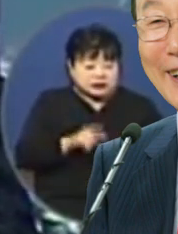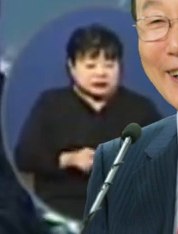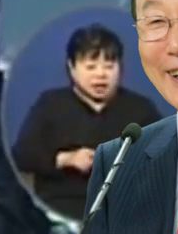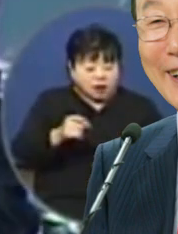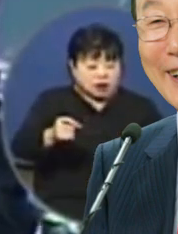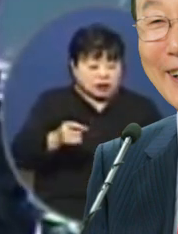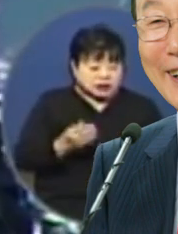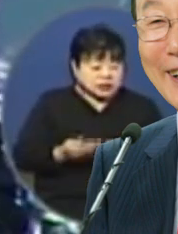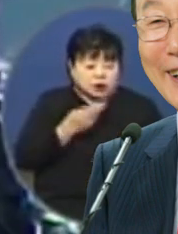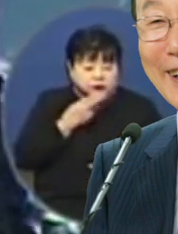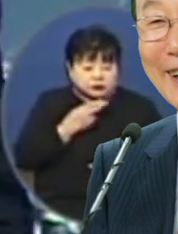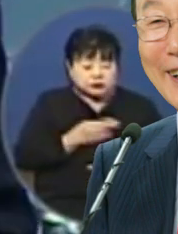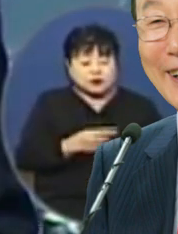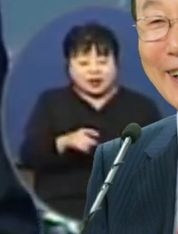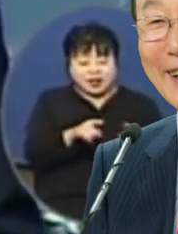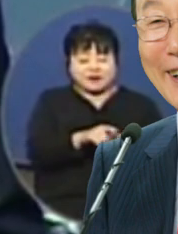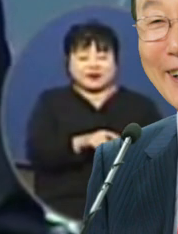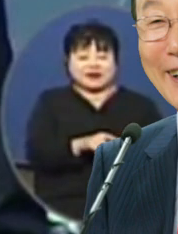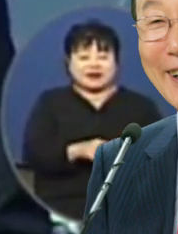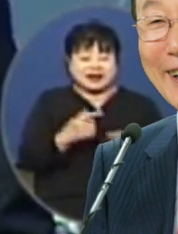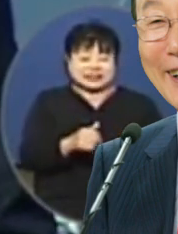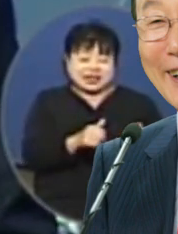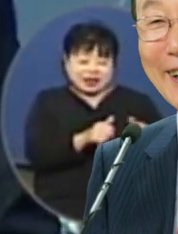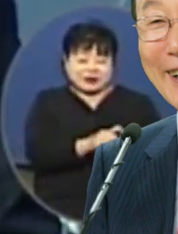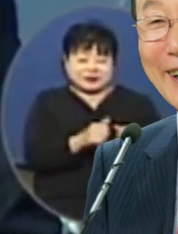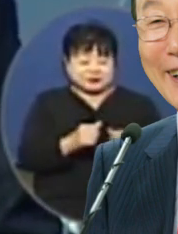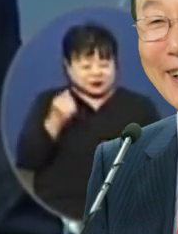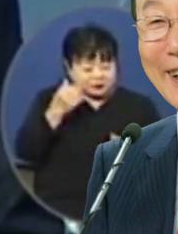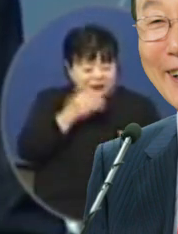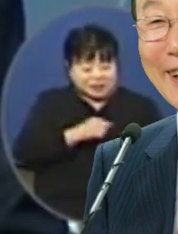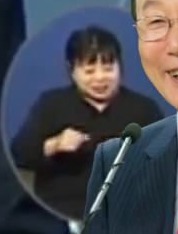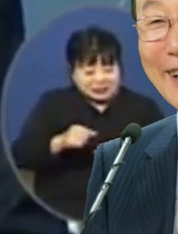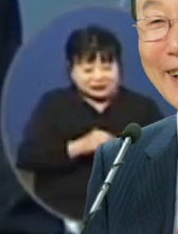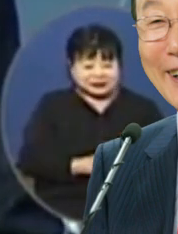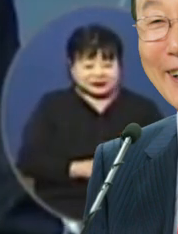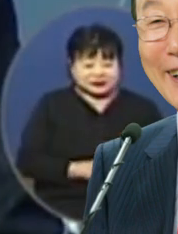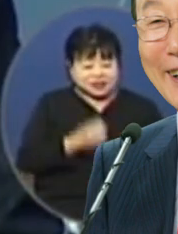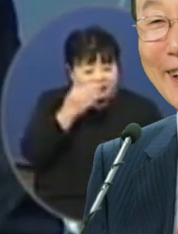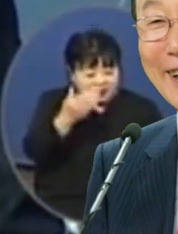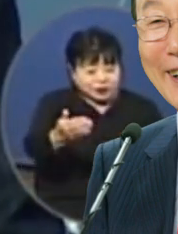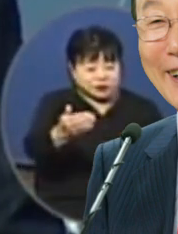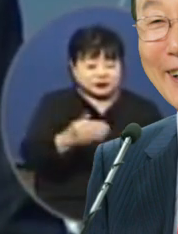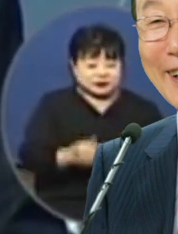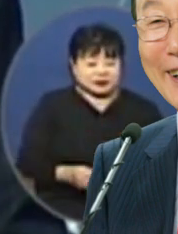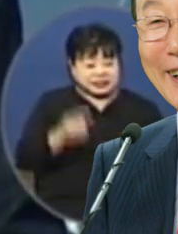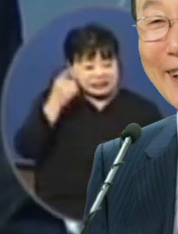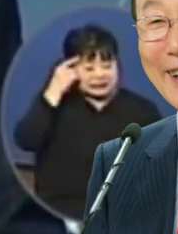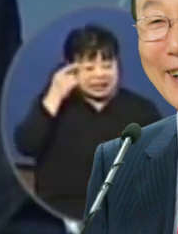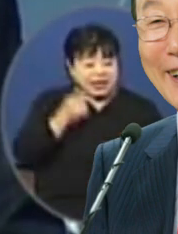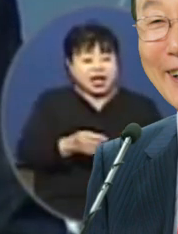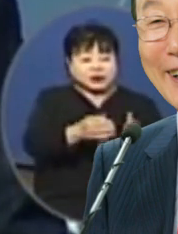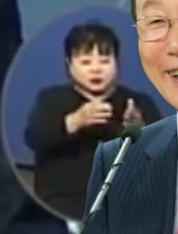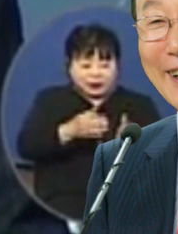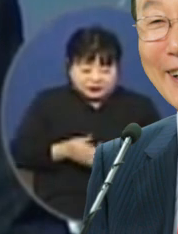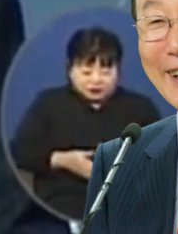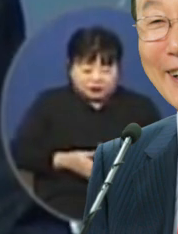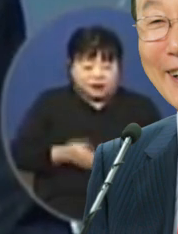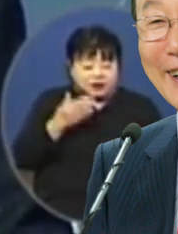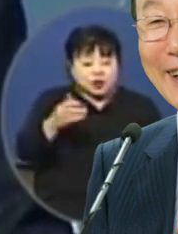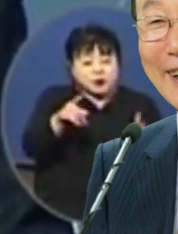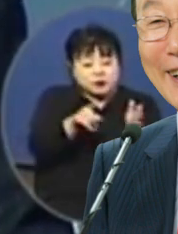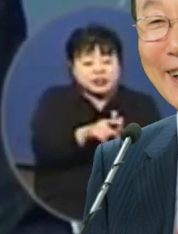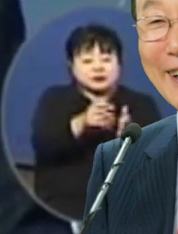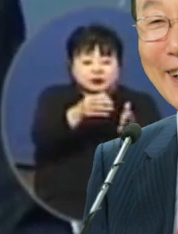없이 언제나 우리와 같이 계시는데 성령이 역사하는 것은 여러분의 상상을 통해서 여러분